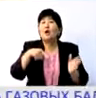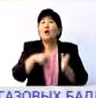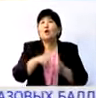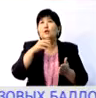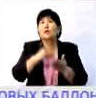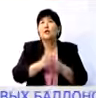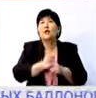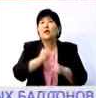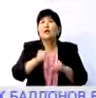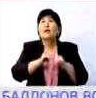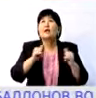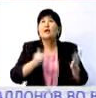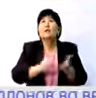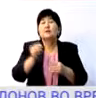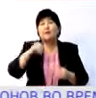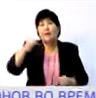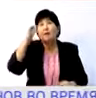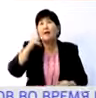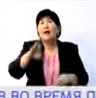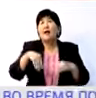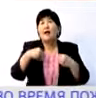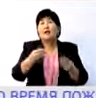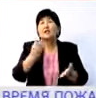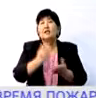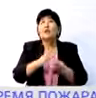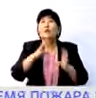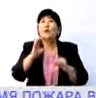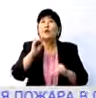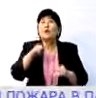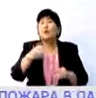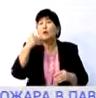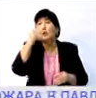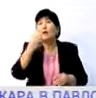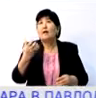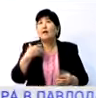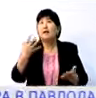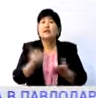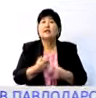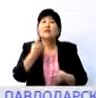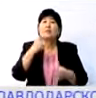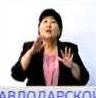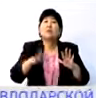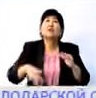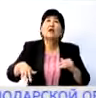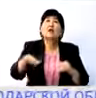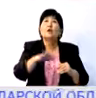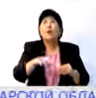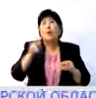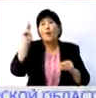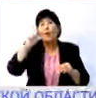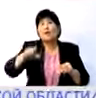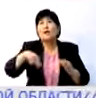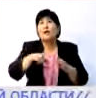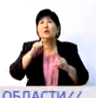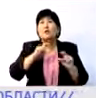бюджета направляется на развитие сферы образования. Отдача есть. По итогам ЕНТ прошлого года Кызылорда заняла первое место в регионе. Ученики